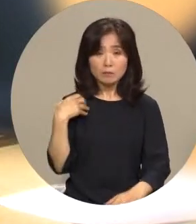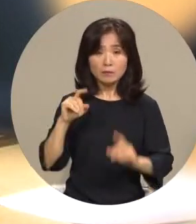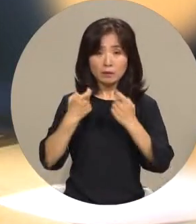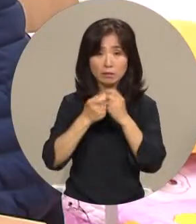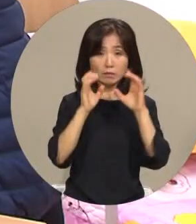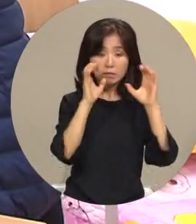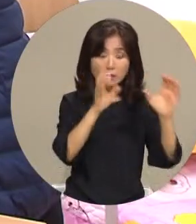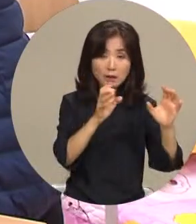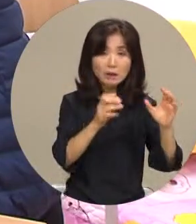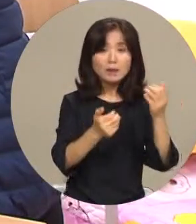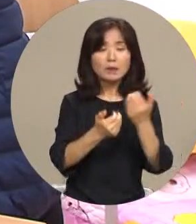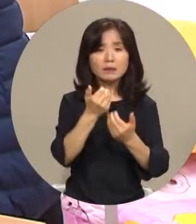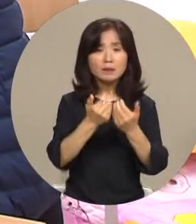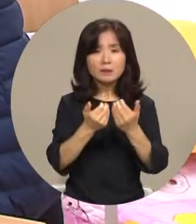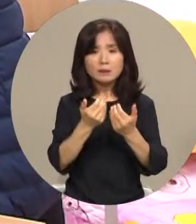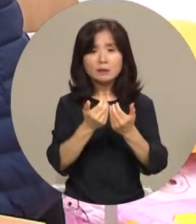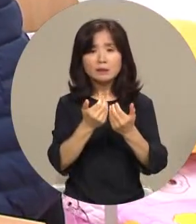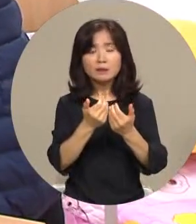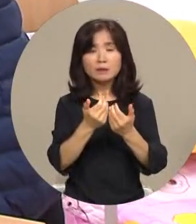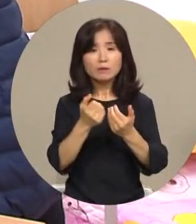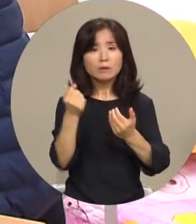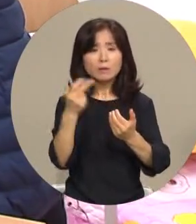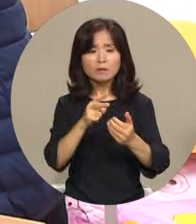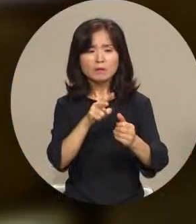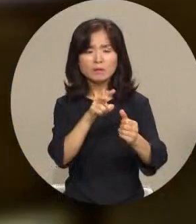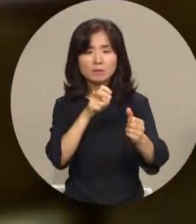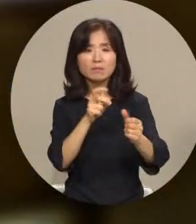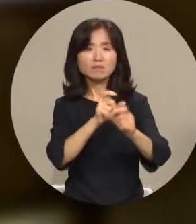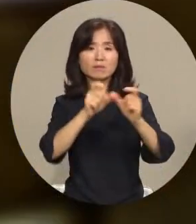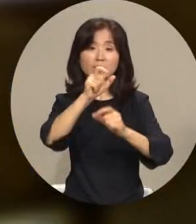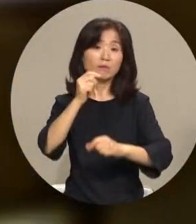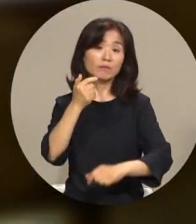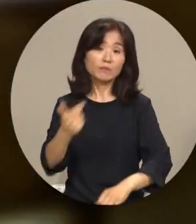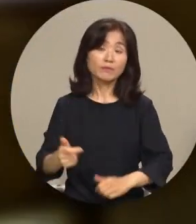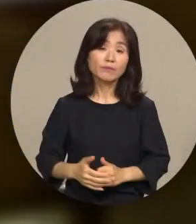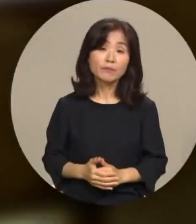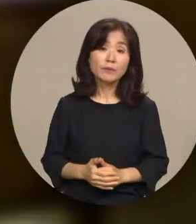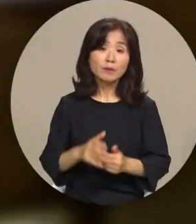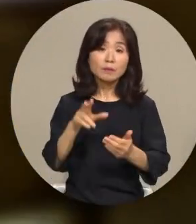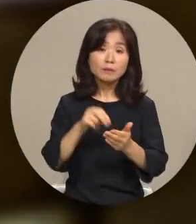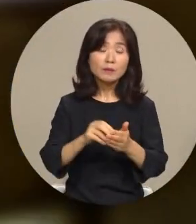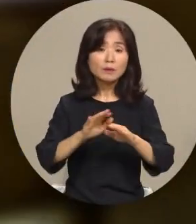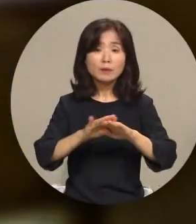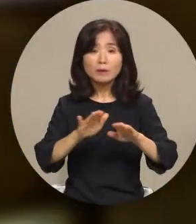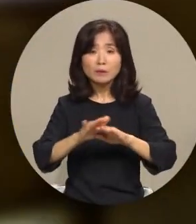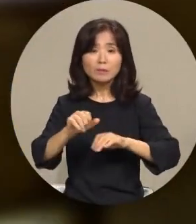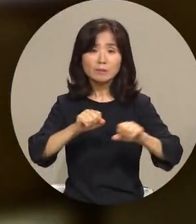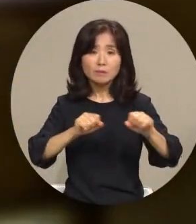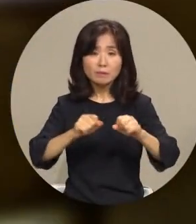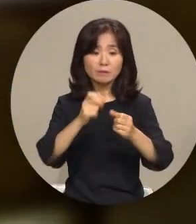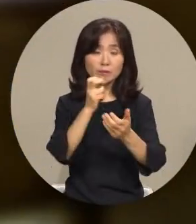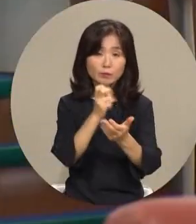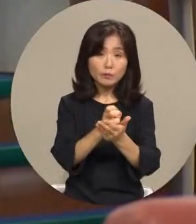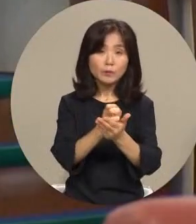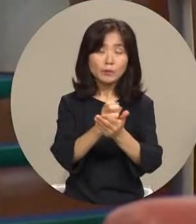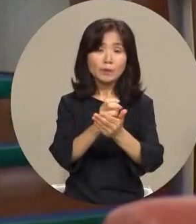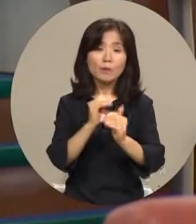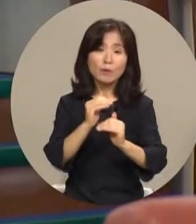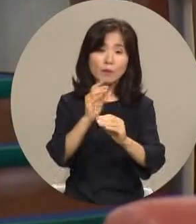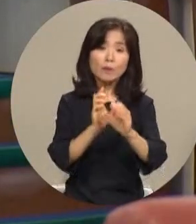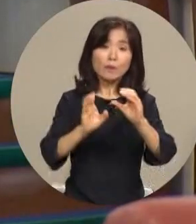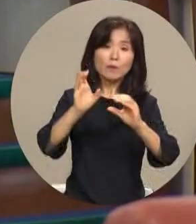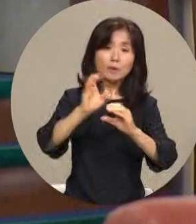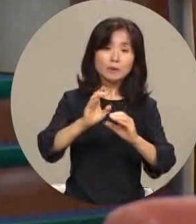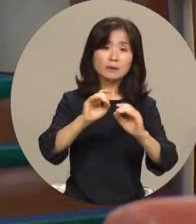불필요한 갈등과 반목만 커질뿐입니다 문제 상황에 대응할 제도와 절차 보완 나아가